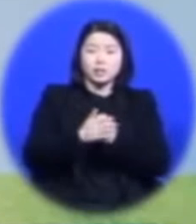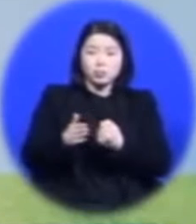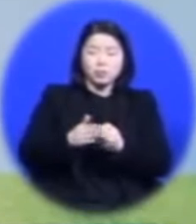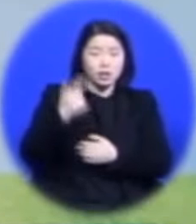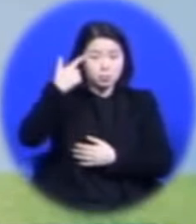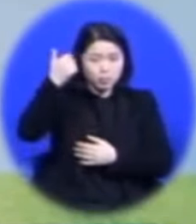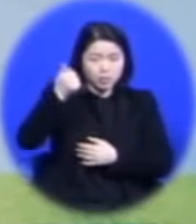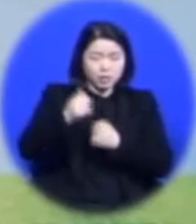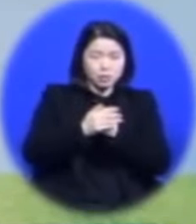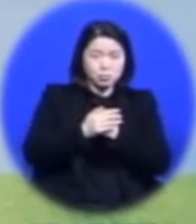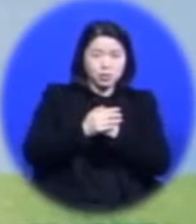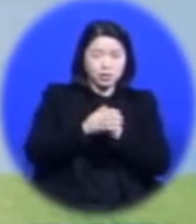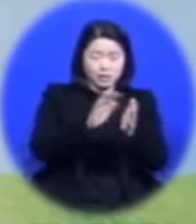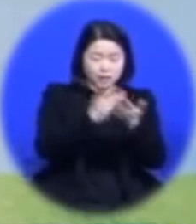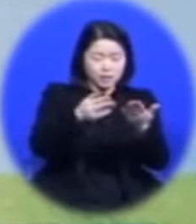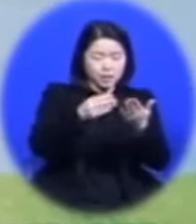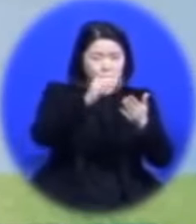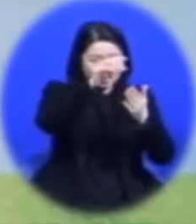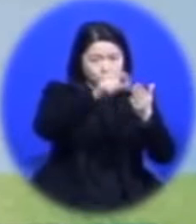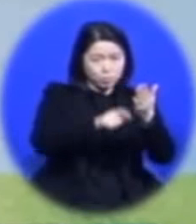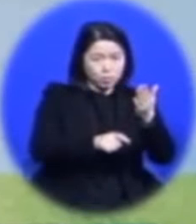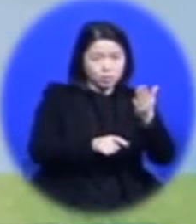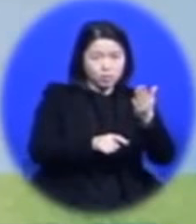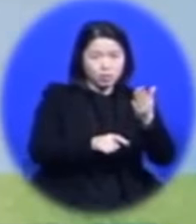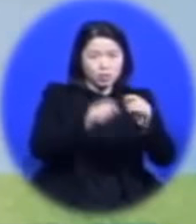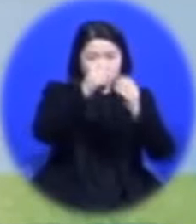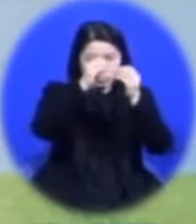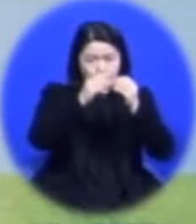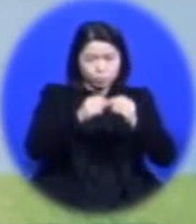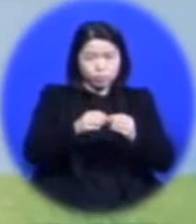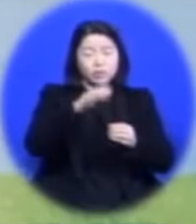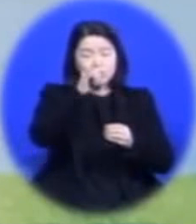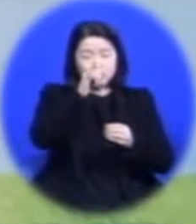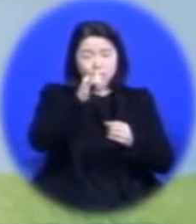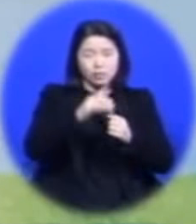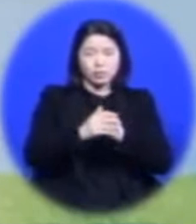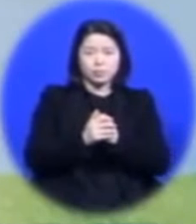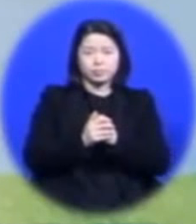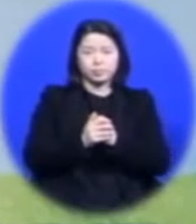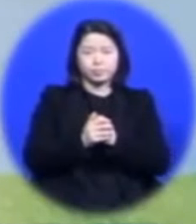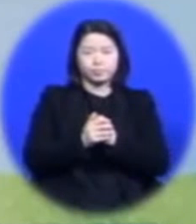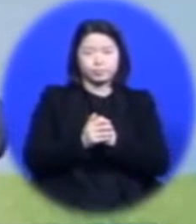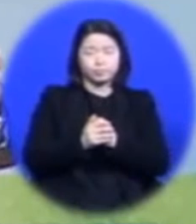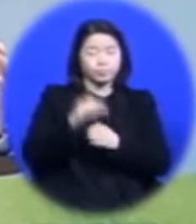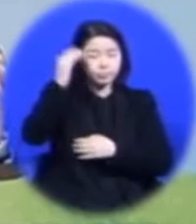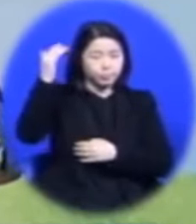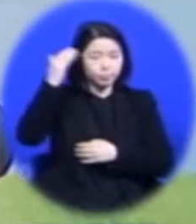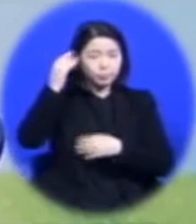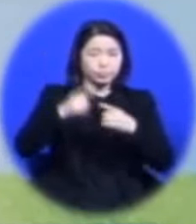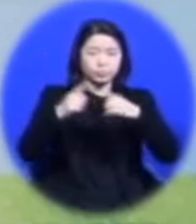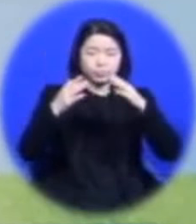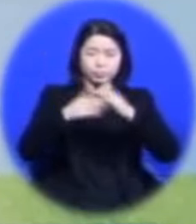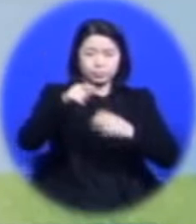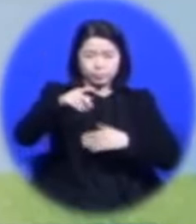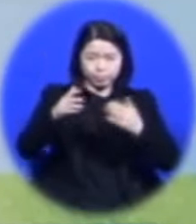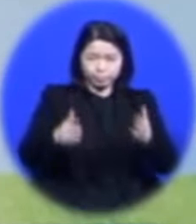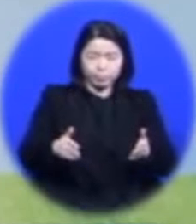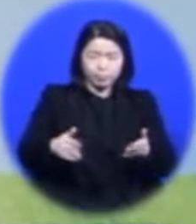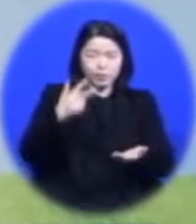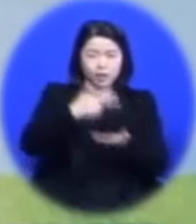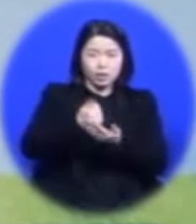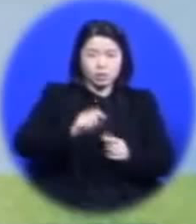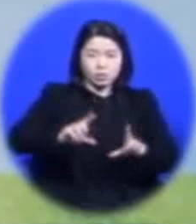그 책 속에서 구구절절히 그렇게 쓰고 있어요 한국 교회는 그동안에 주일 성수를